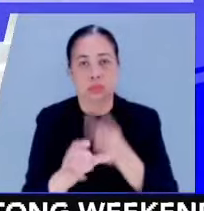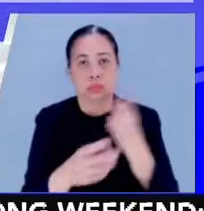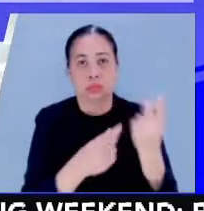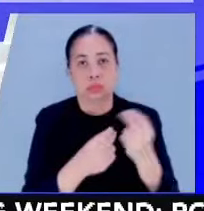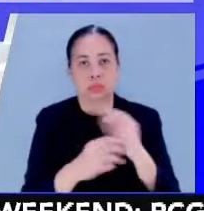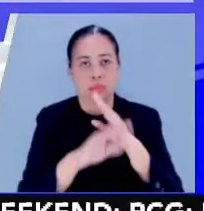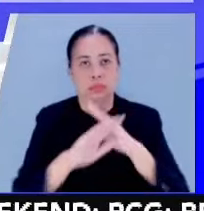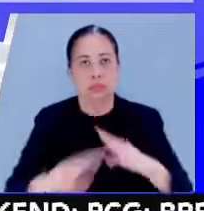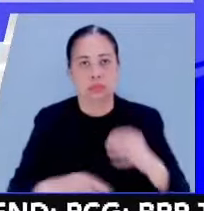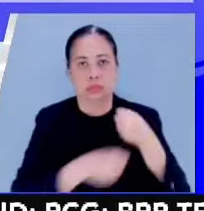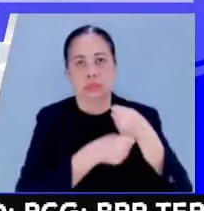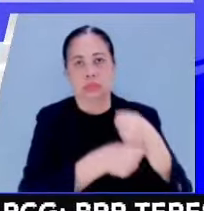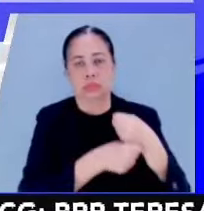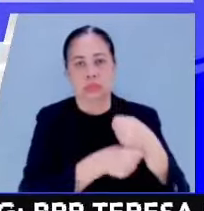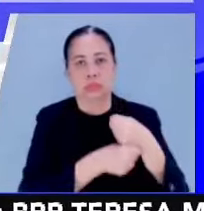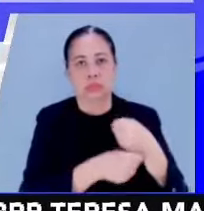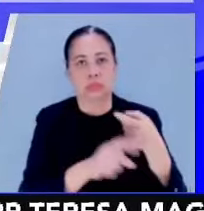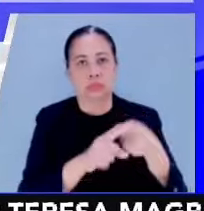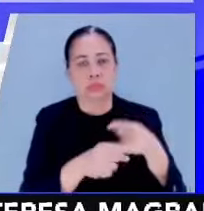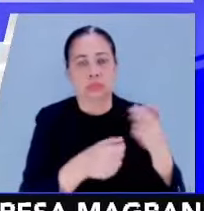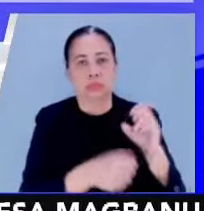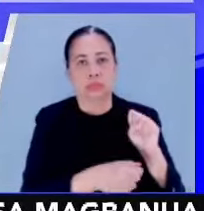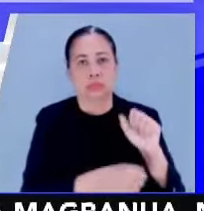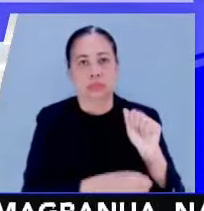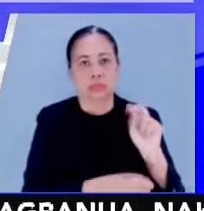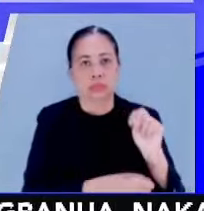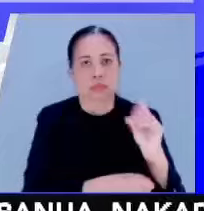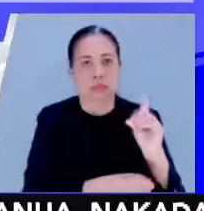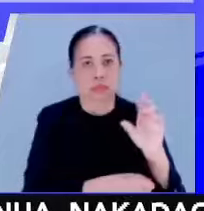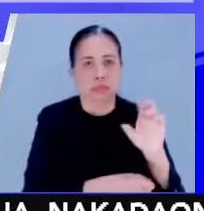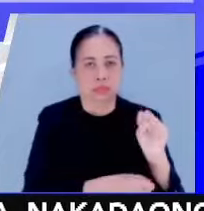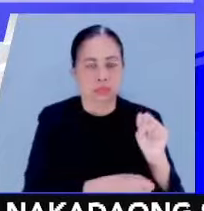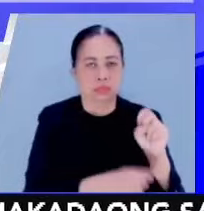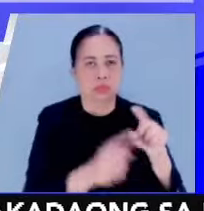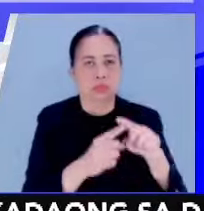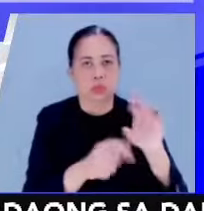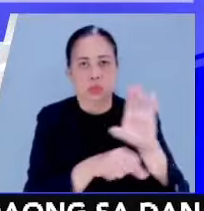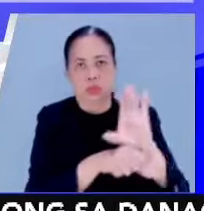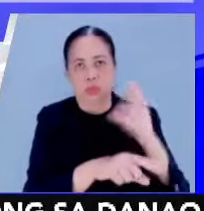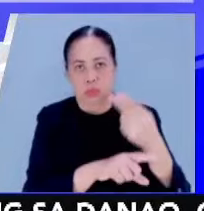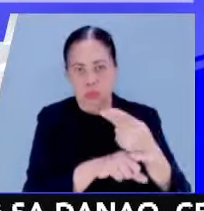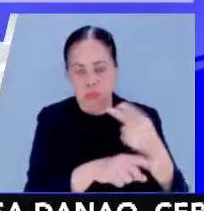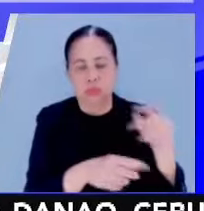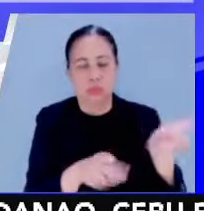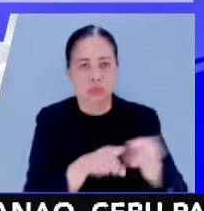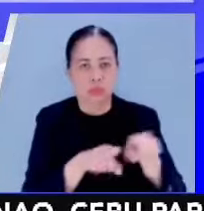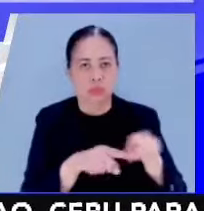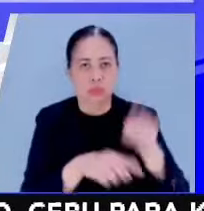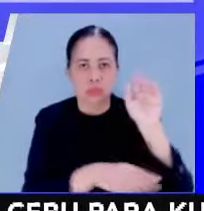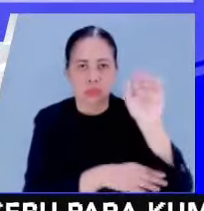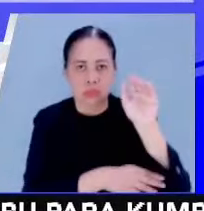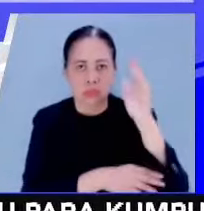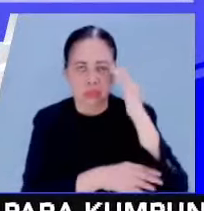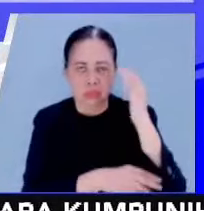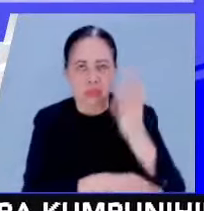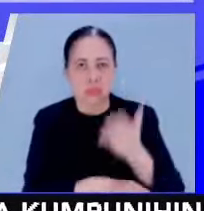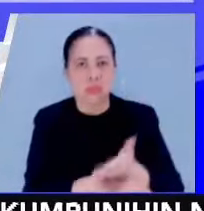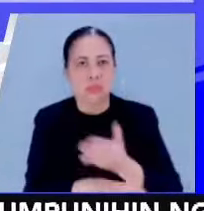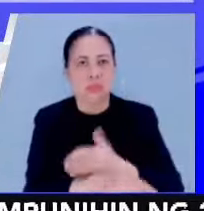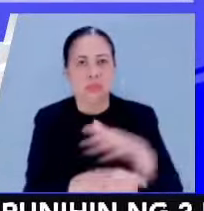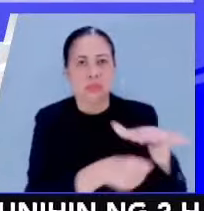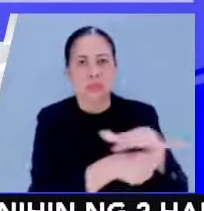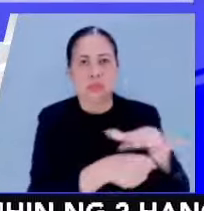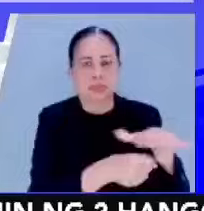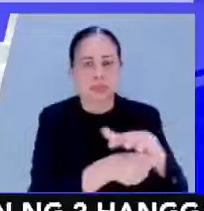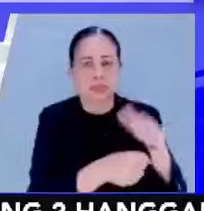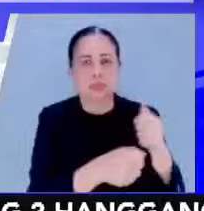mula sa Sunburst Park hanggang City Hall. Manawagan din nila ang suspensyon ng enhanced local public transport route plan